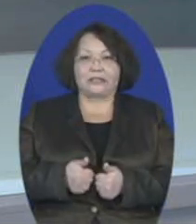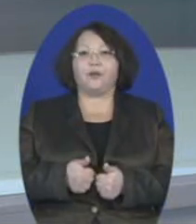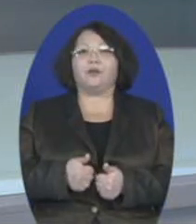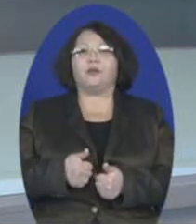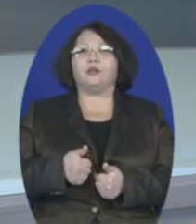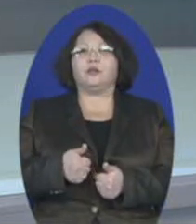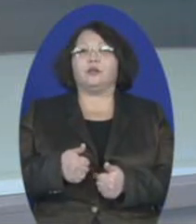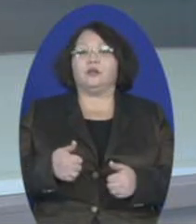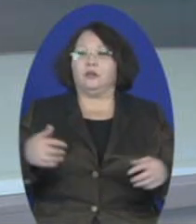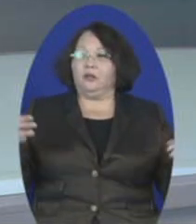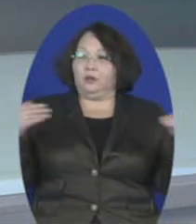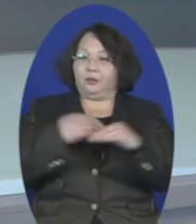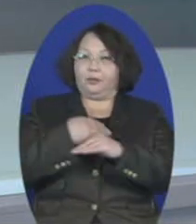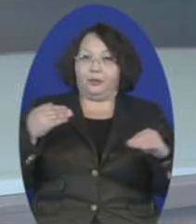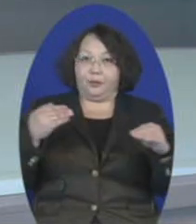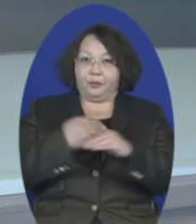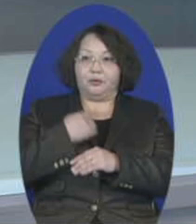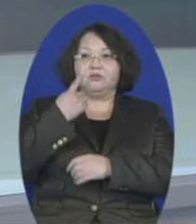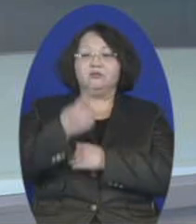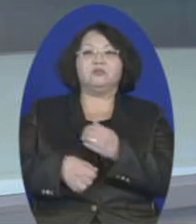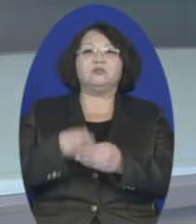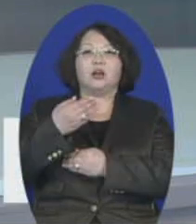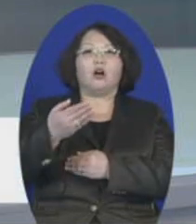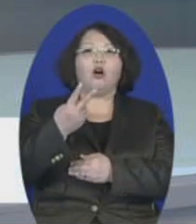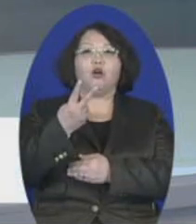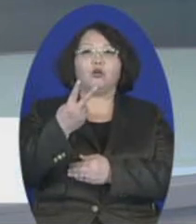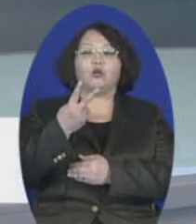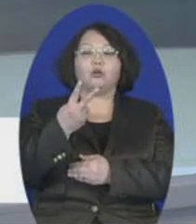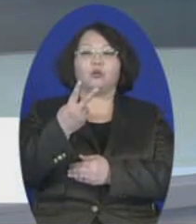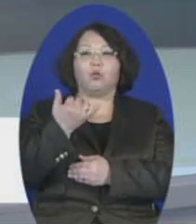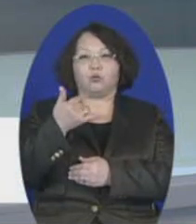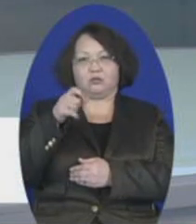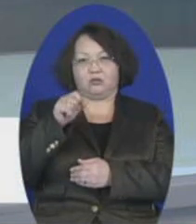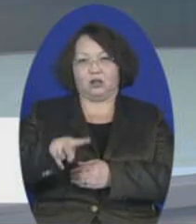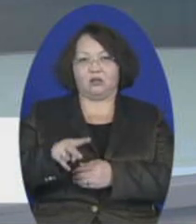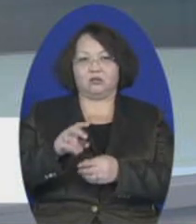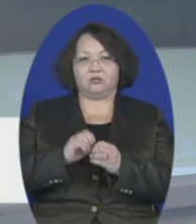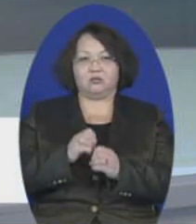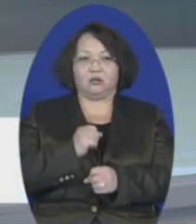эргэжлээс хоёр урсгалтай замаар зорчдог болно гэдгийг зам тээврийн хөгжлийн яамнаас мэдээллээ.